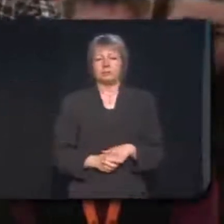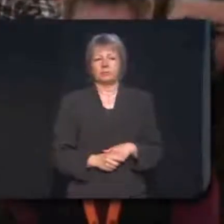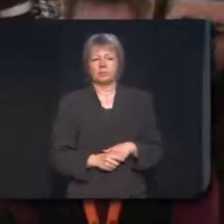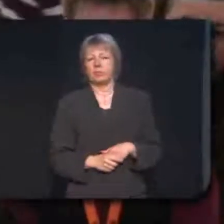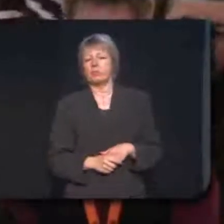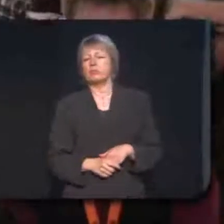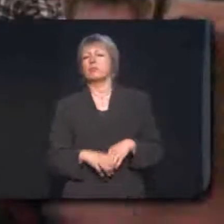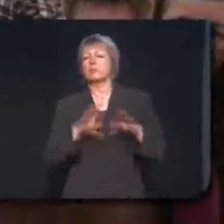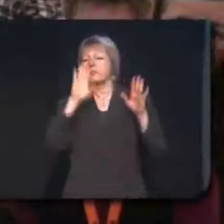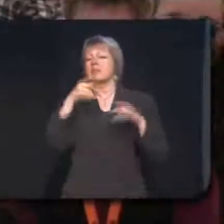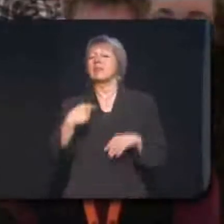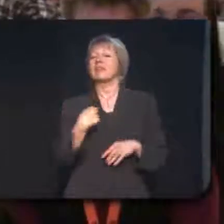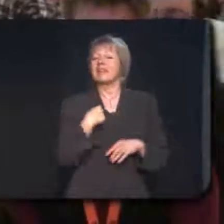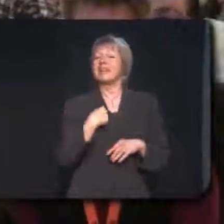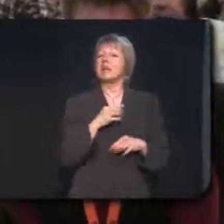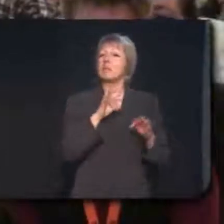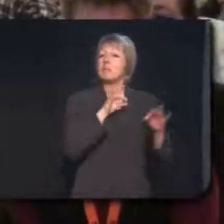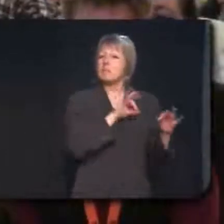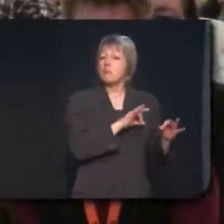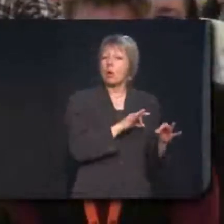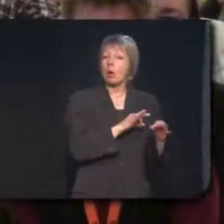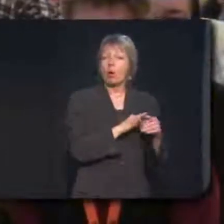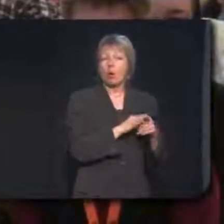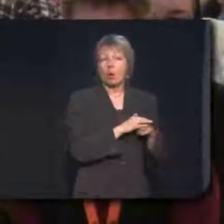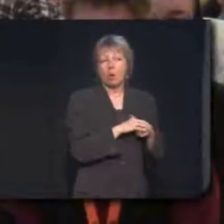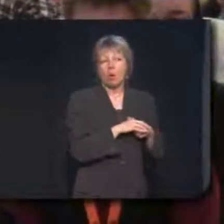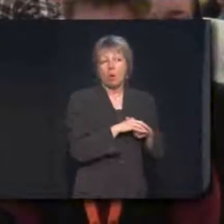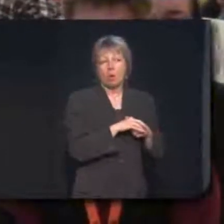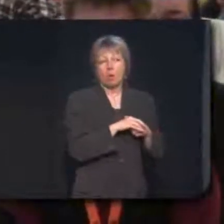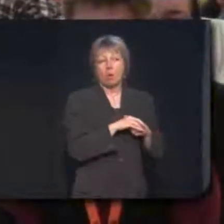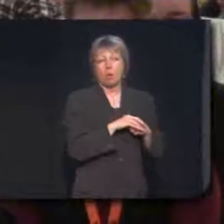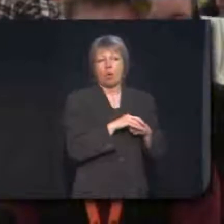zuzust Immen weil wenn die Zeit